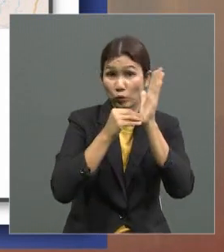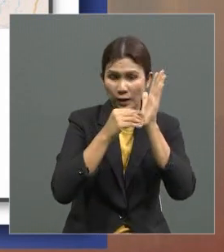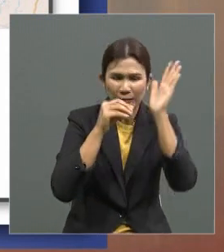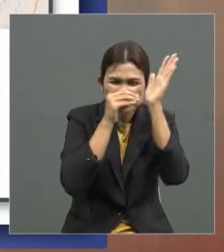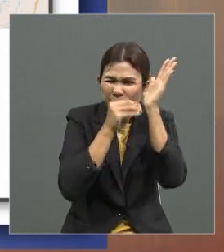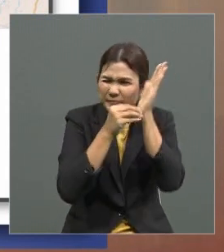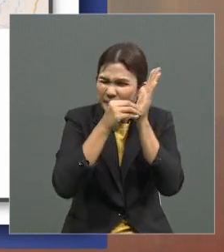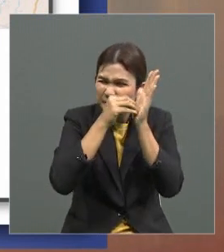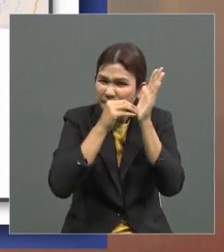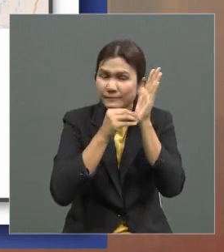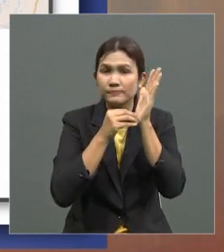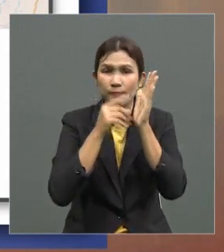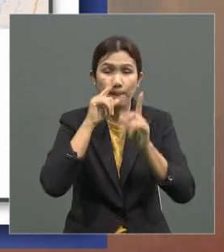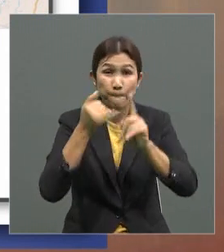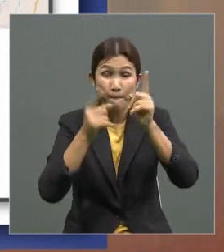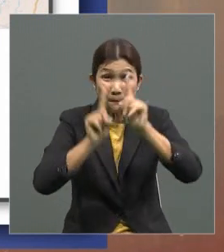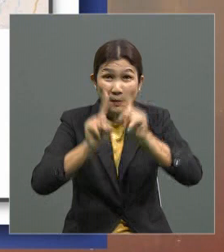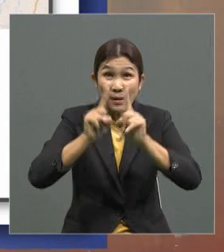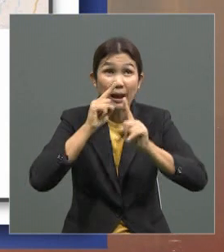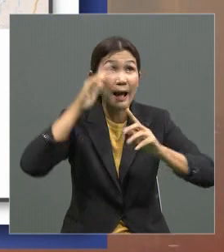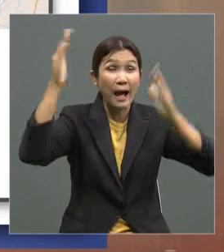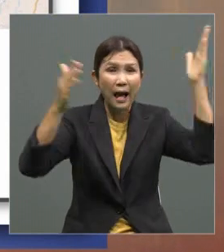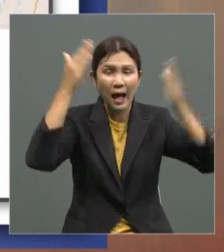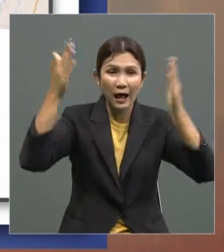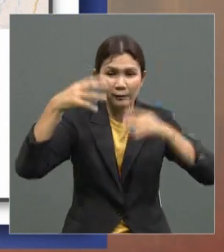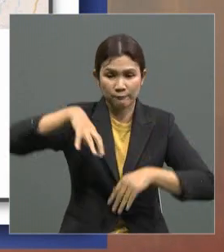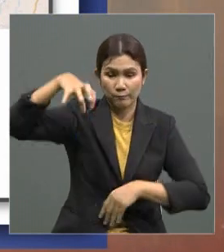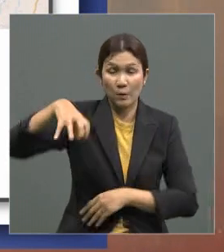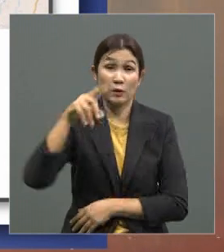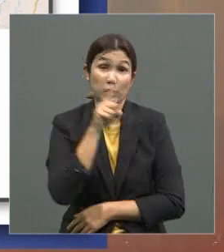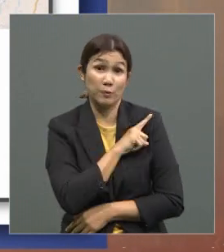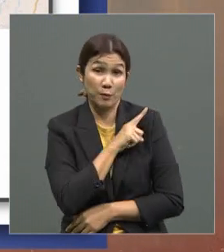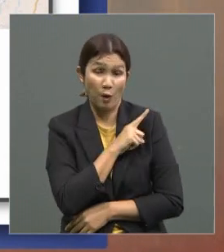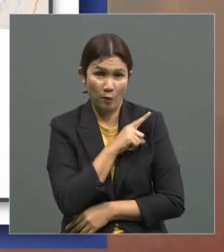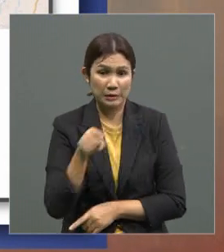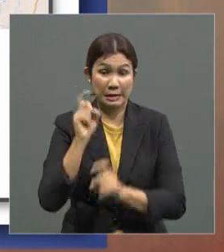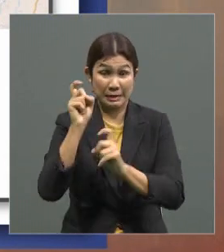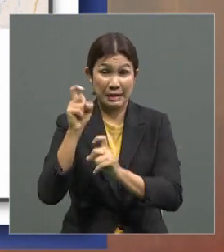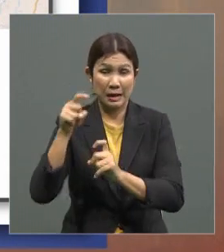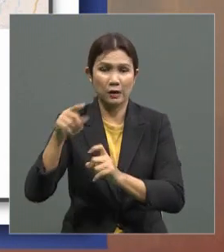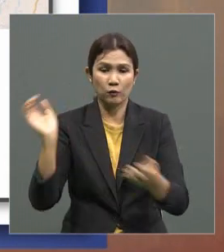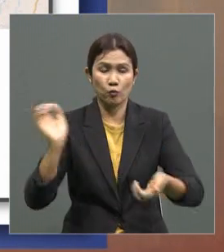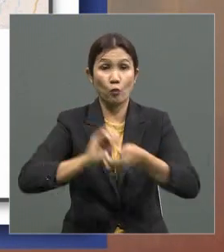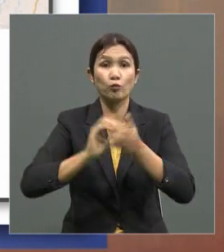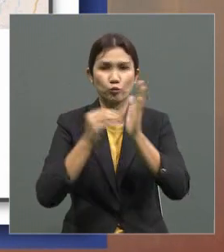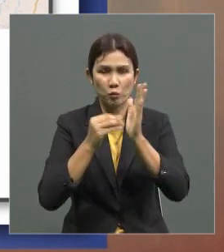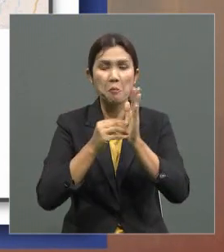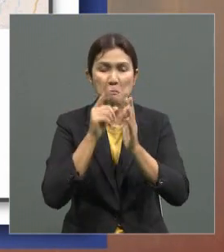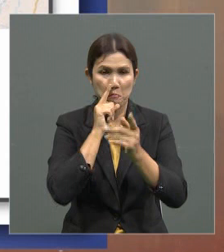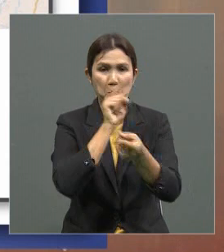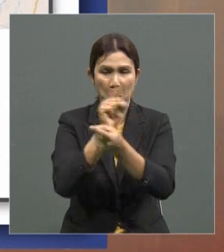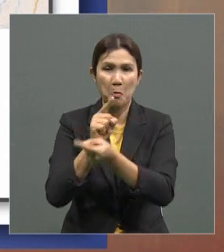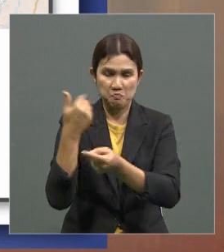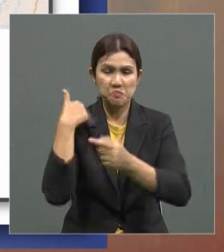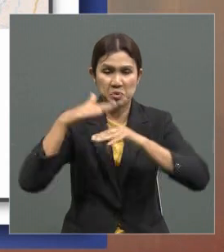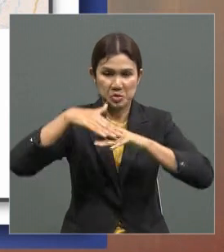ลการตรวจวัดอากาศโดยสถานีตรวจวัดของกรมควบคุมมลพิษร่วมกับทางกรุงเทพมหานครก็พบนะคะว่าเกินค่